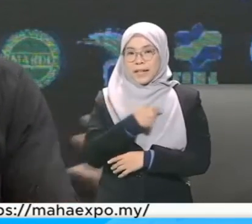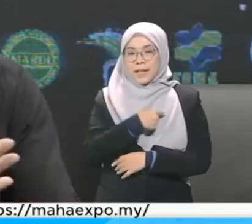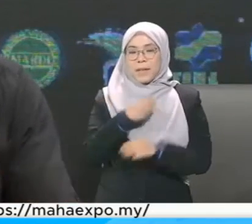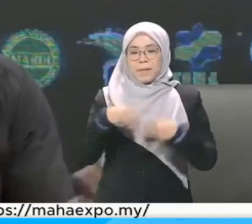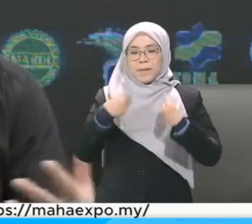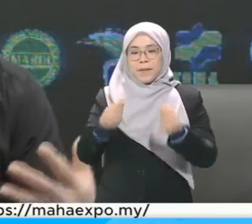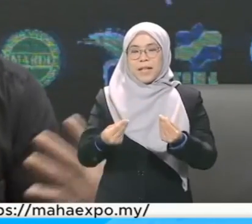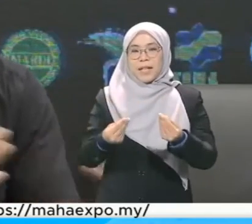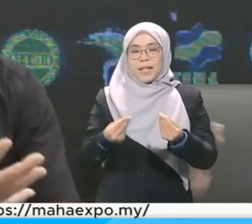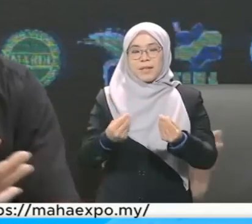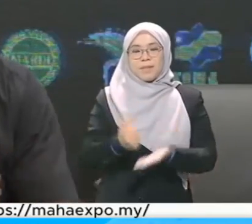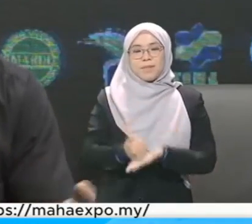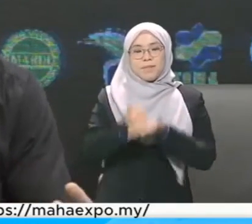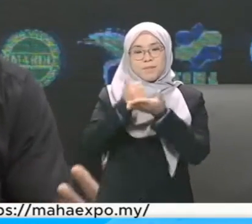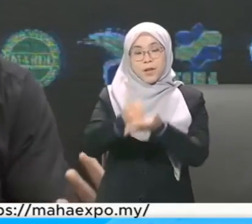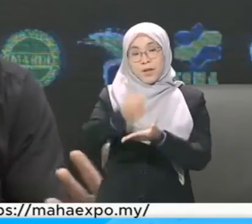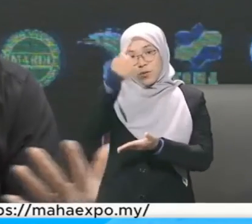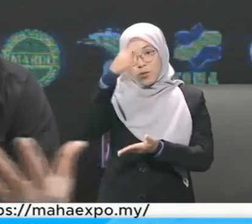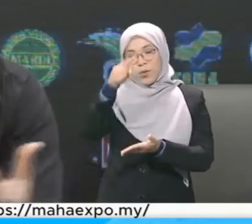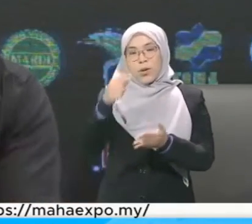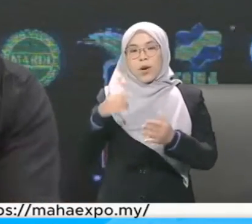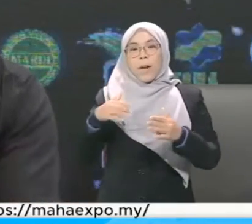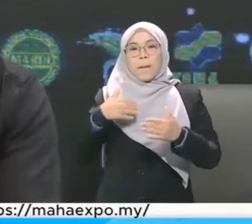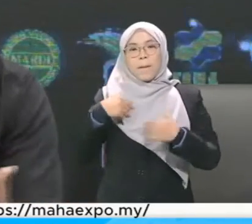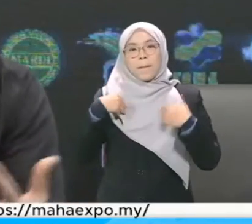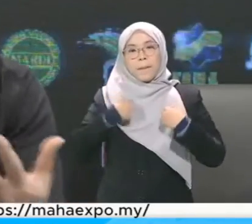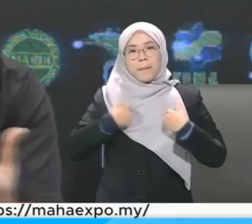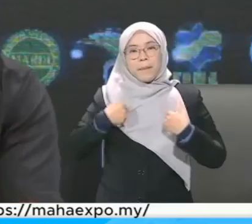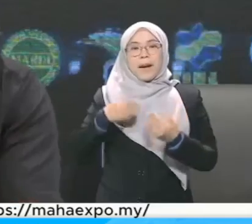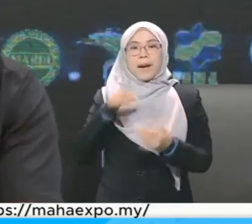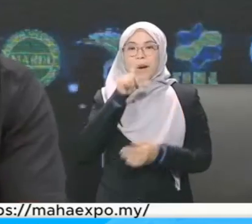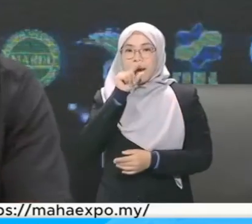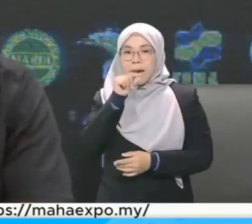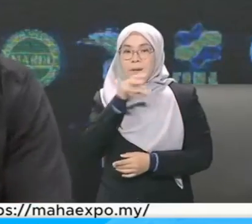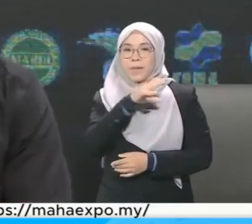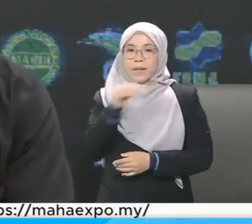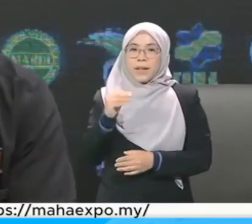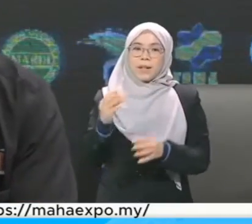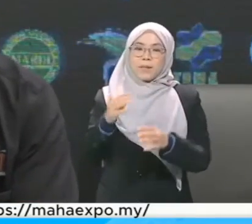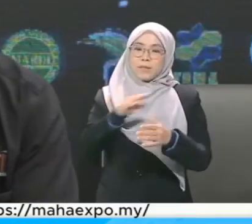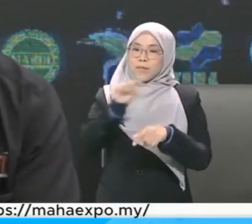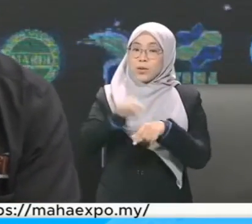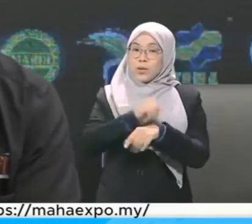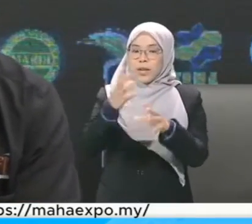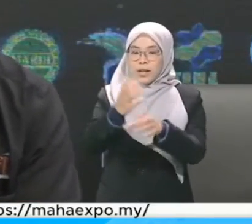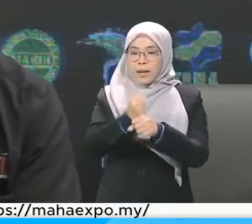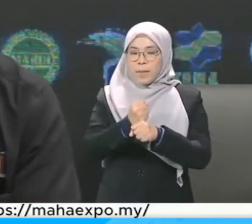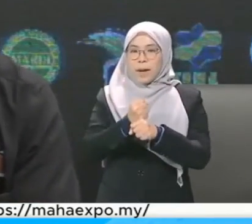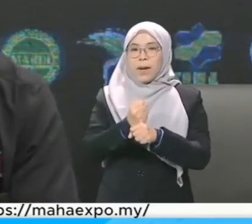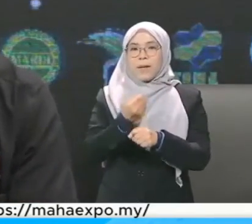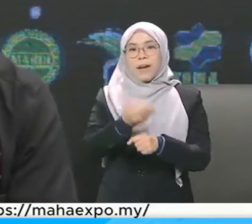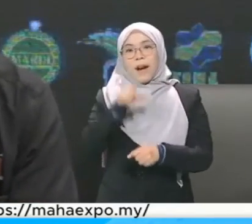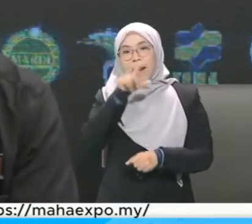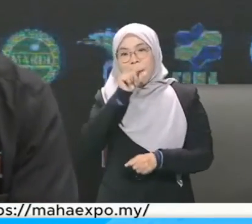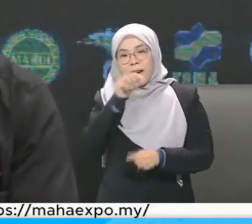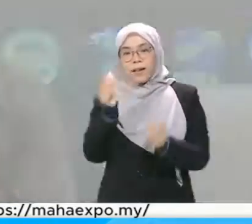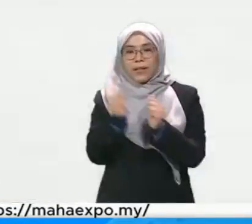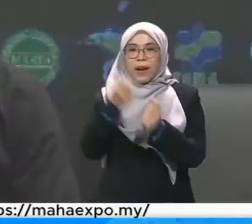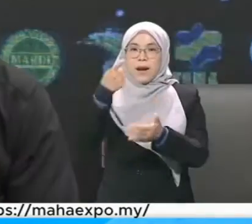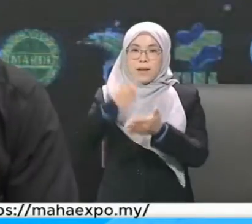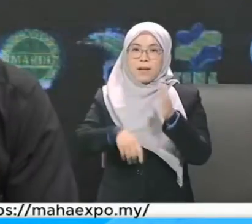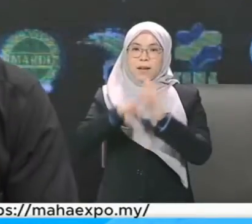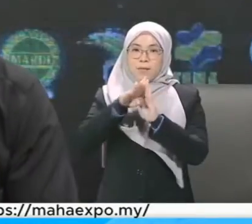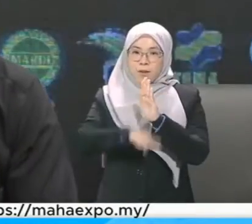sama beli subsidi kepada peternak ayam untuk memastikan now pengguna mendapat bekal Anaya pada harga yang rendah